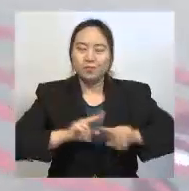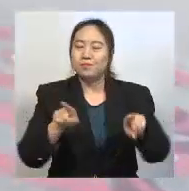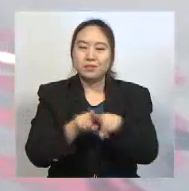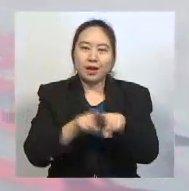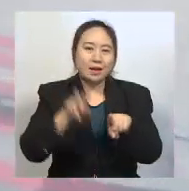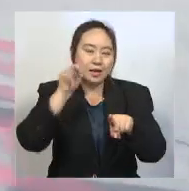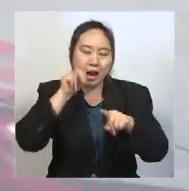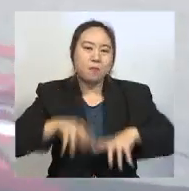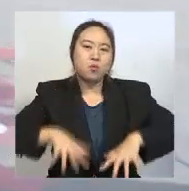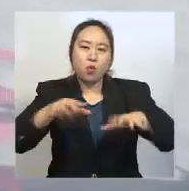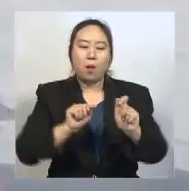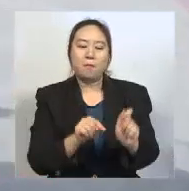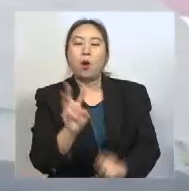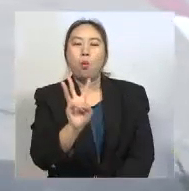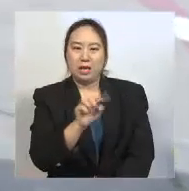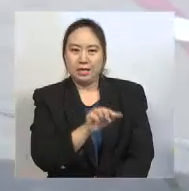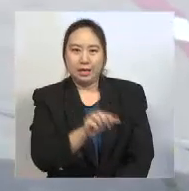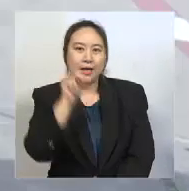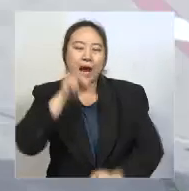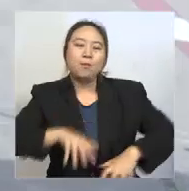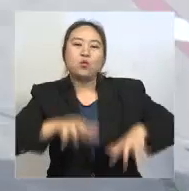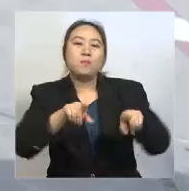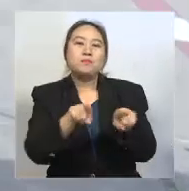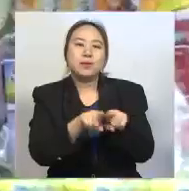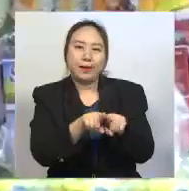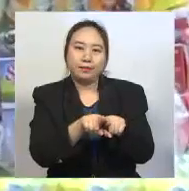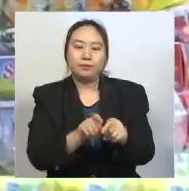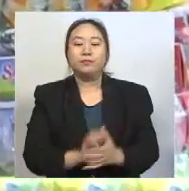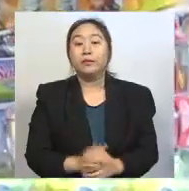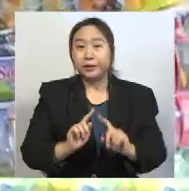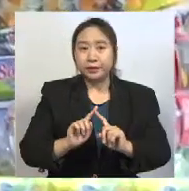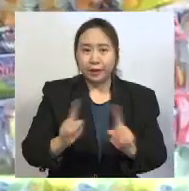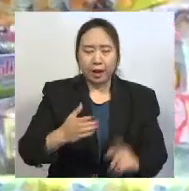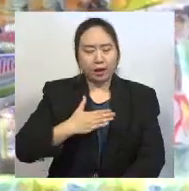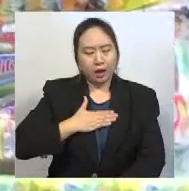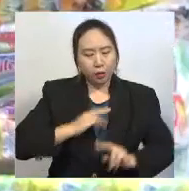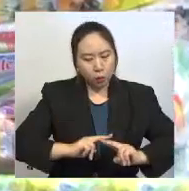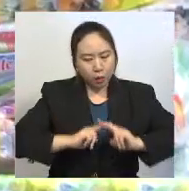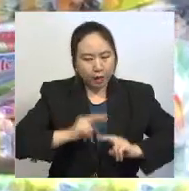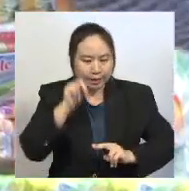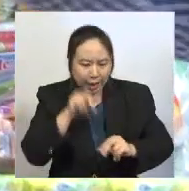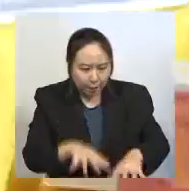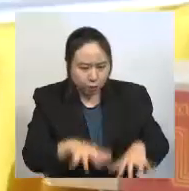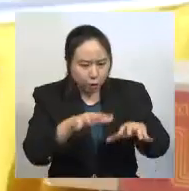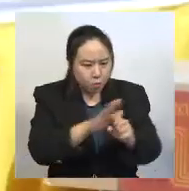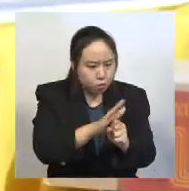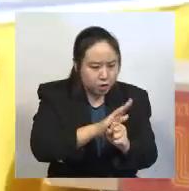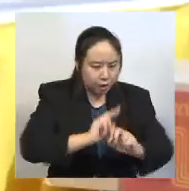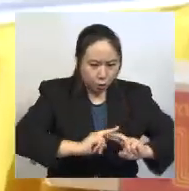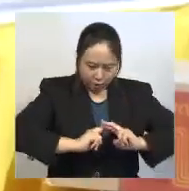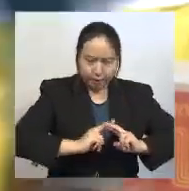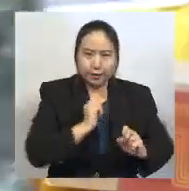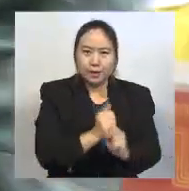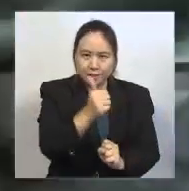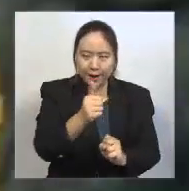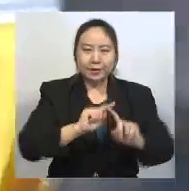เช่นกันค่ะอยู่ในอำเภอวารินชำราบนี่แหละค่ะแต่ว่าตนเองนั้นก็ถือว่าท่วมอยู่ในระดับที่ยังสามารถช่วยเหลือตัวเองได้แต่ก็ยังมีน้ำจิต